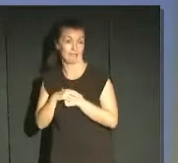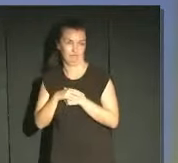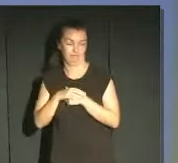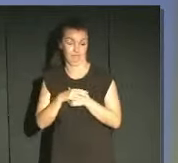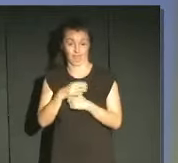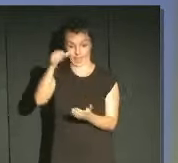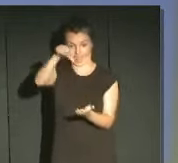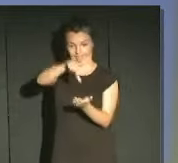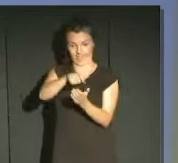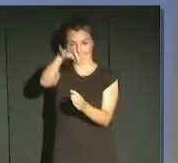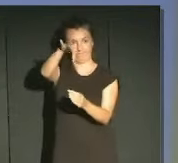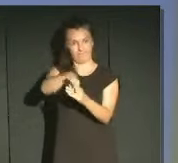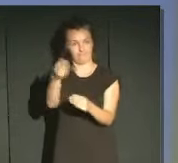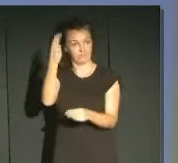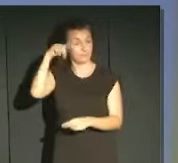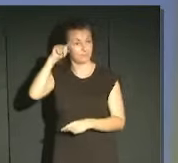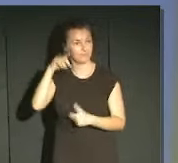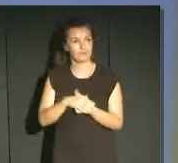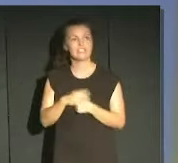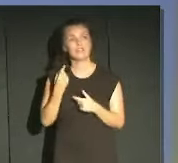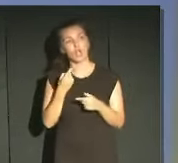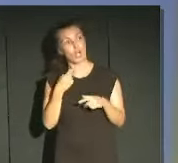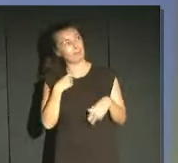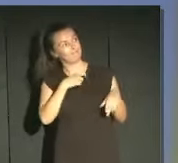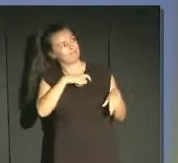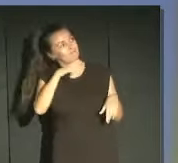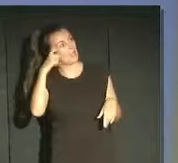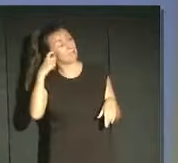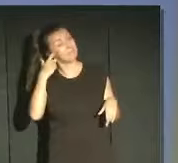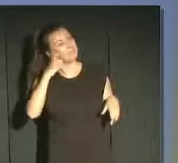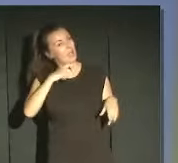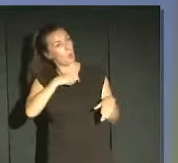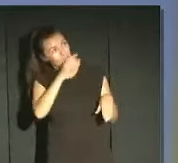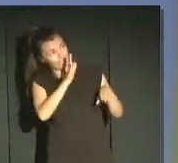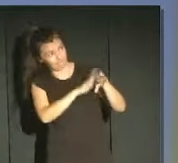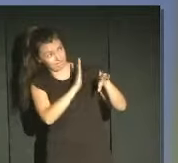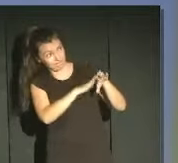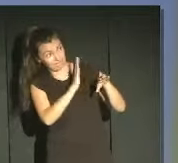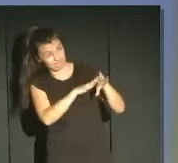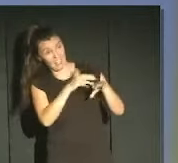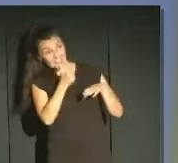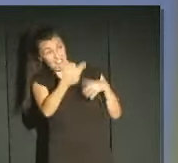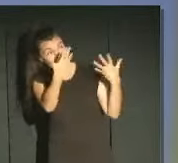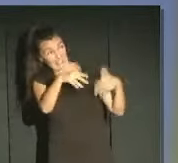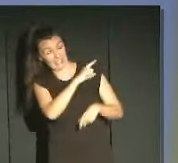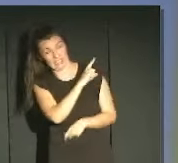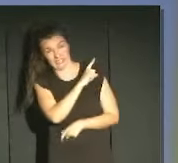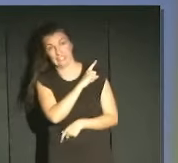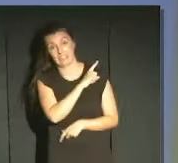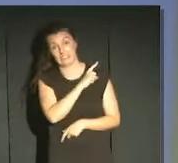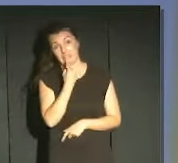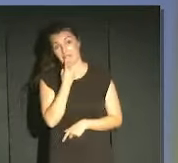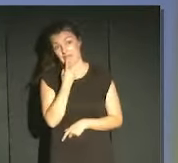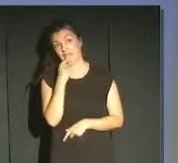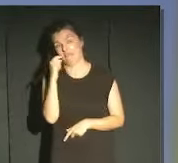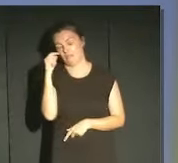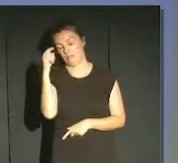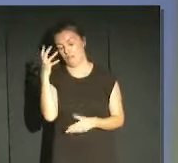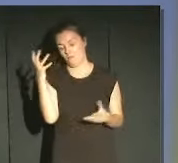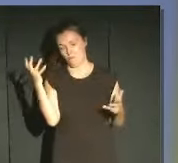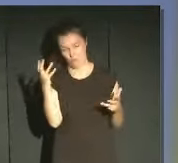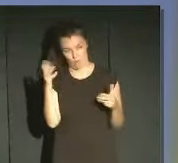commencer à envoyer des messages à Macron dont le règne est en train de se terminer bientôt donc il faut impérativement faire en